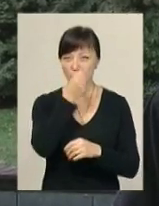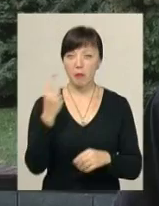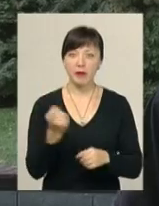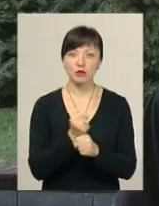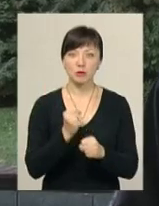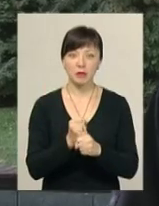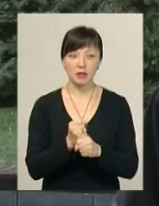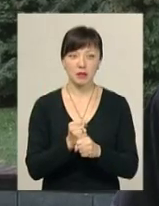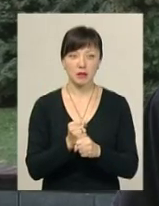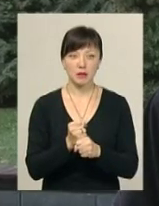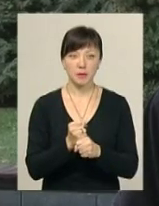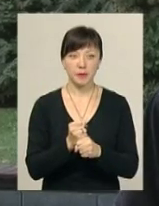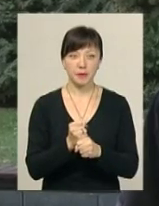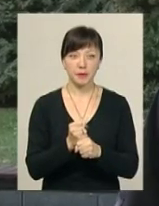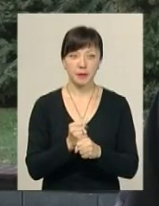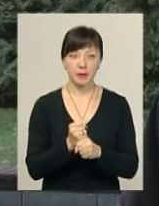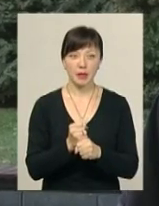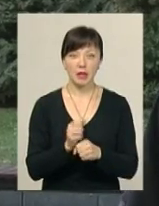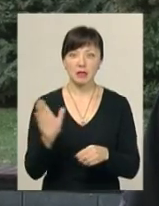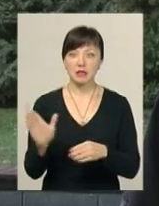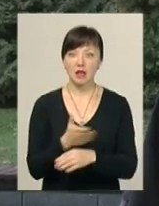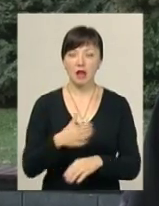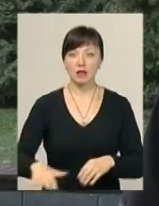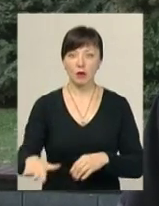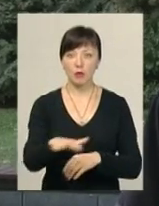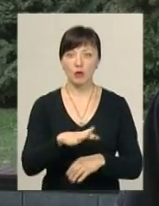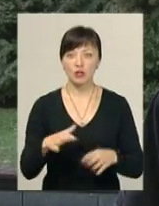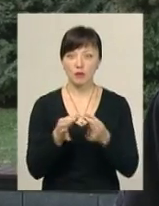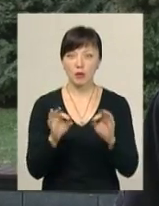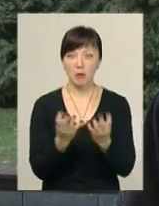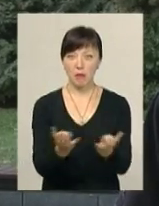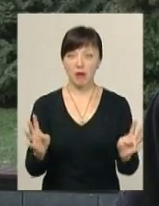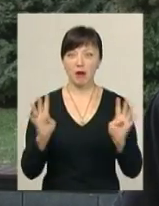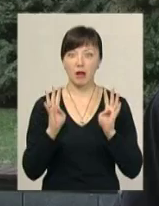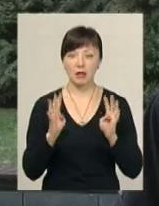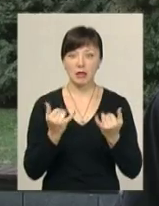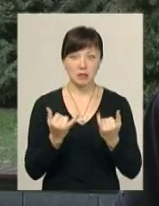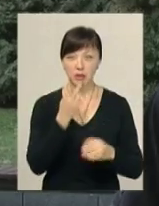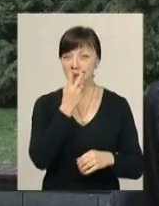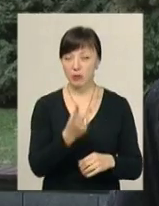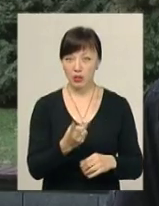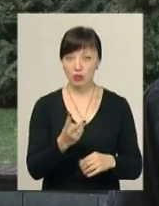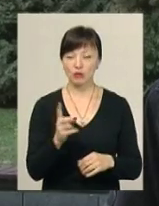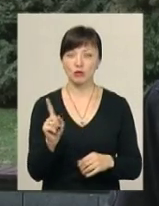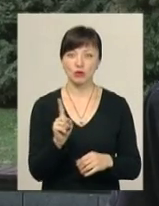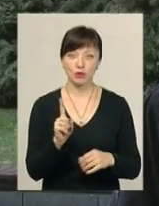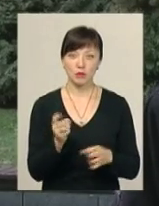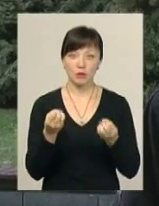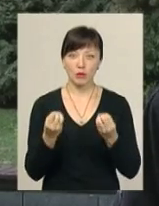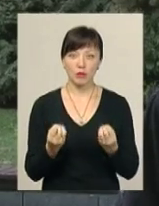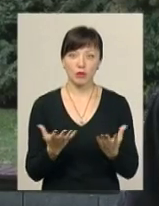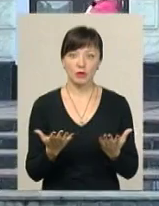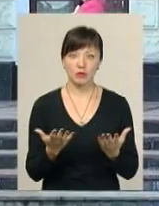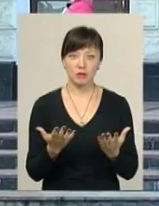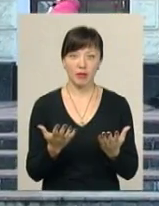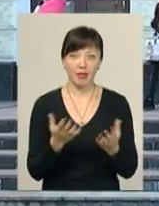це зняли на площі Свободи, зняли паркани, які оточували обласну раду. Зараз ми бачимо просто